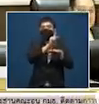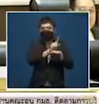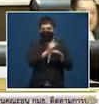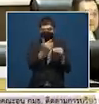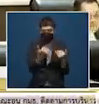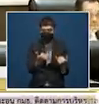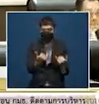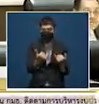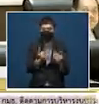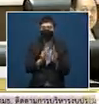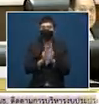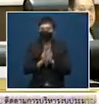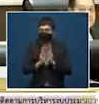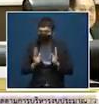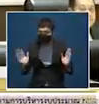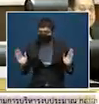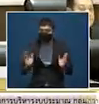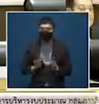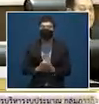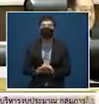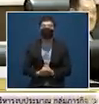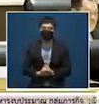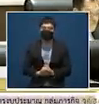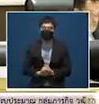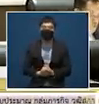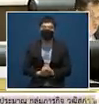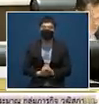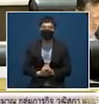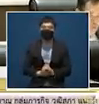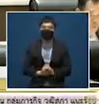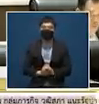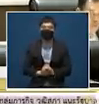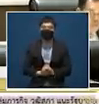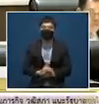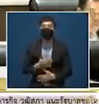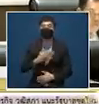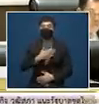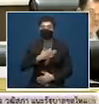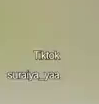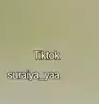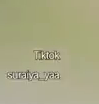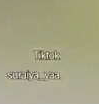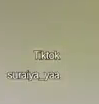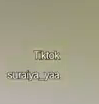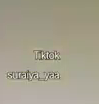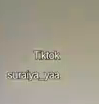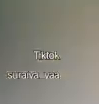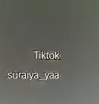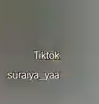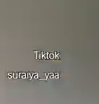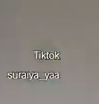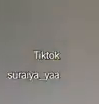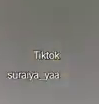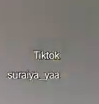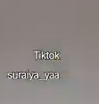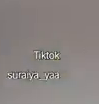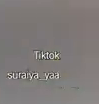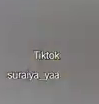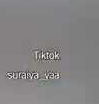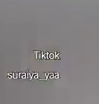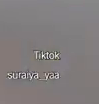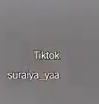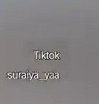ย์วันนอในพื้นที่เนี่ยตอนนี้ก็ตื่นเต้นกันมากนะที่ประธานสภาเนี่ยเป็นของคนบ้านเราน ะ อย่างเช่นคลิป